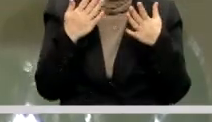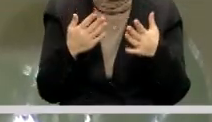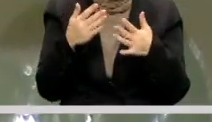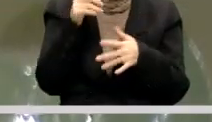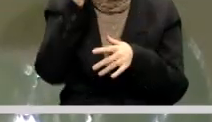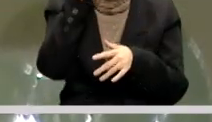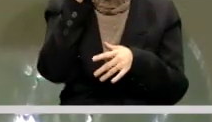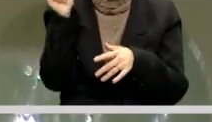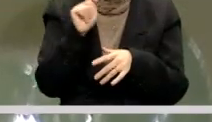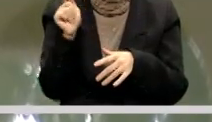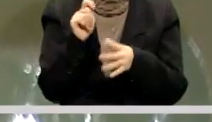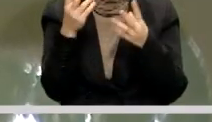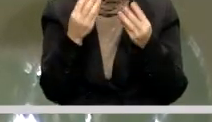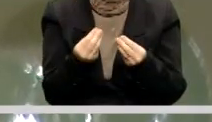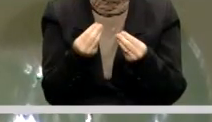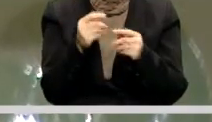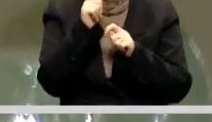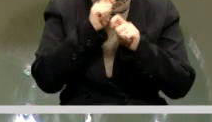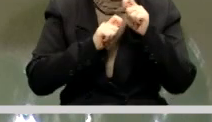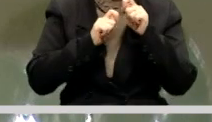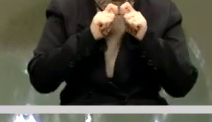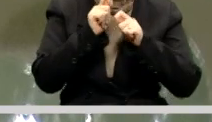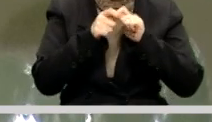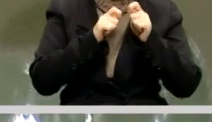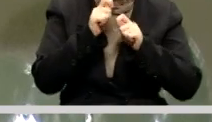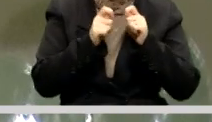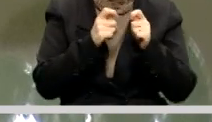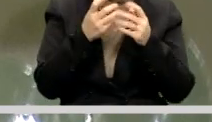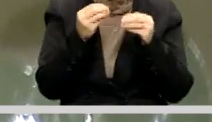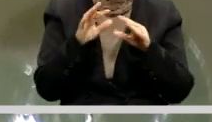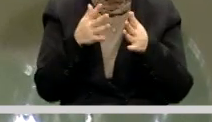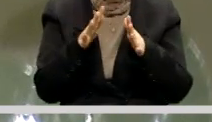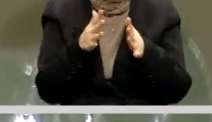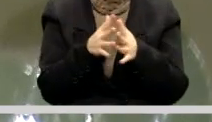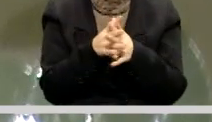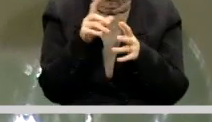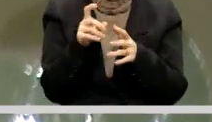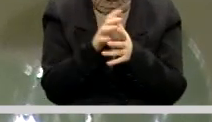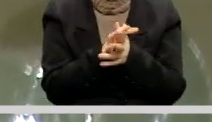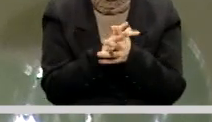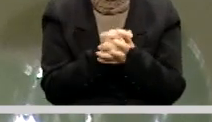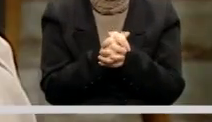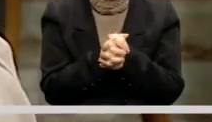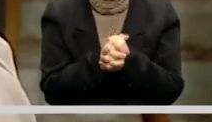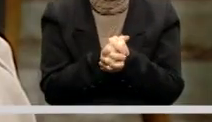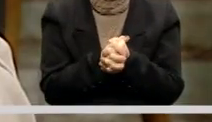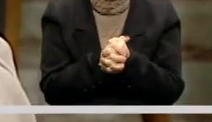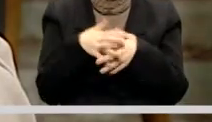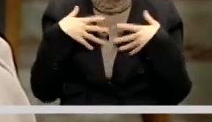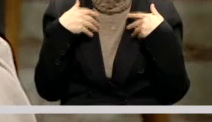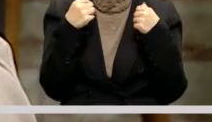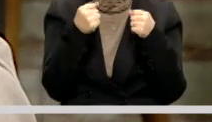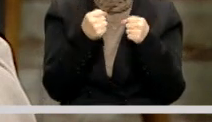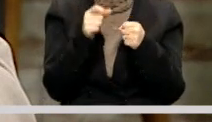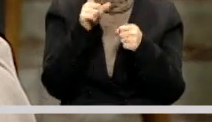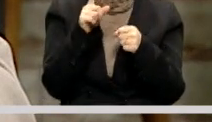olarak kullanma durumu? Şöyle. Mümkün olduğunca kaçalım mı, yoksa kapattığımızda ya da uçak modunda ve benzeri çok da sıkıntı olmaz mı? Sağlıklı bir